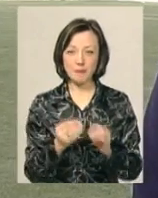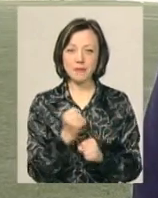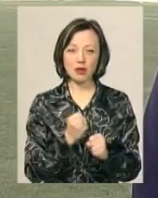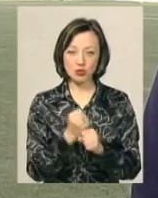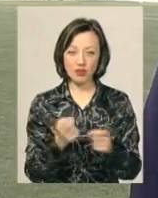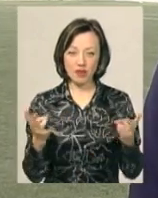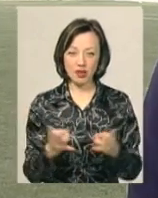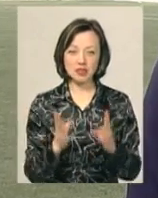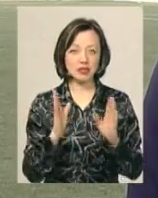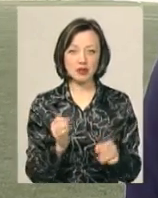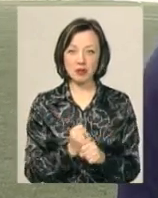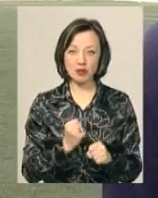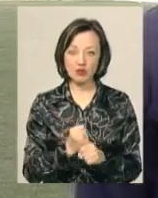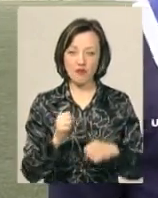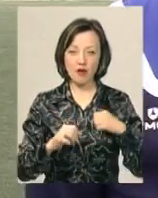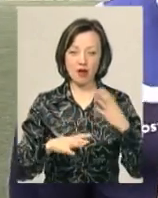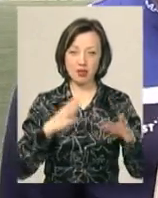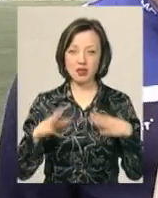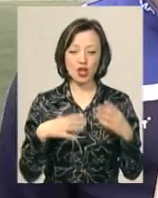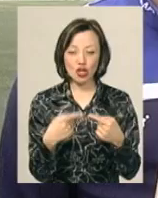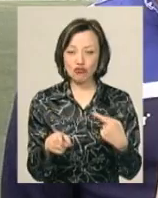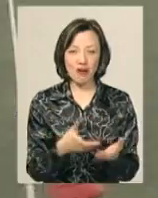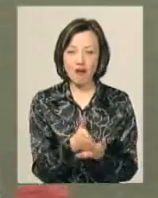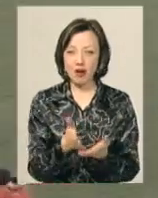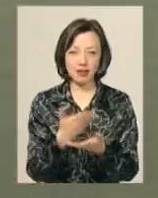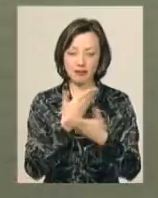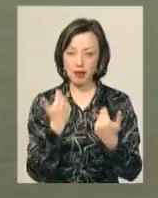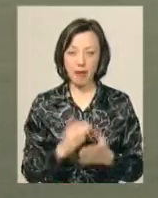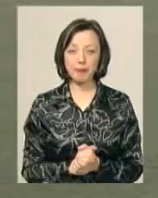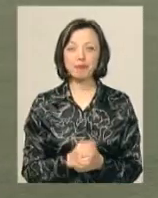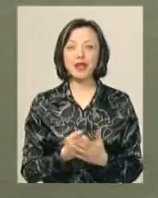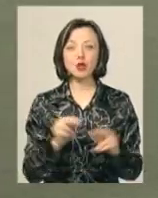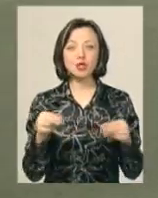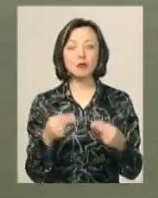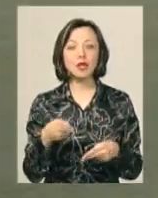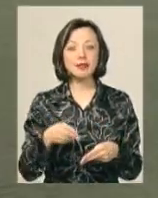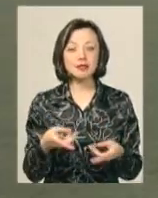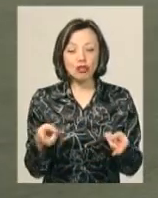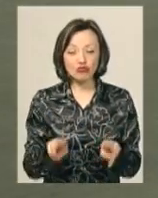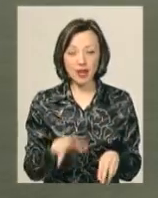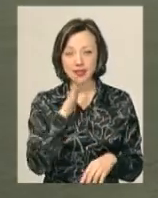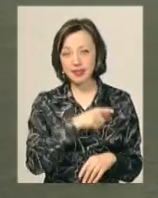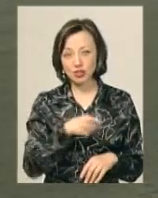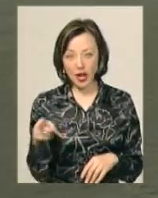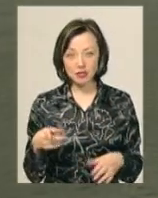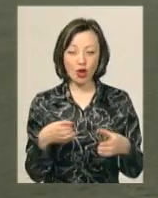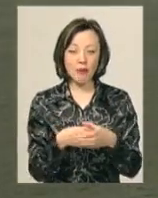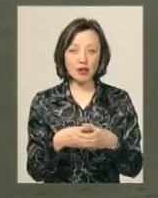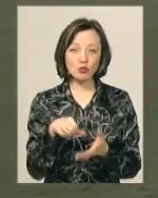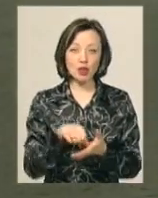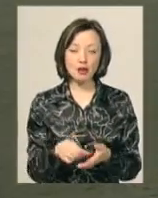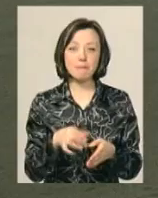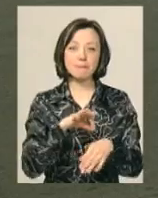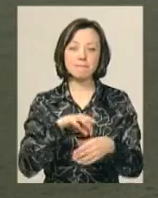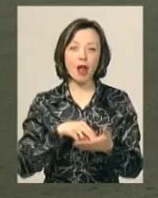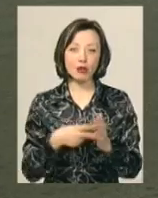працювати. Тільки працювати, інших варіантів нема. До чемпіонату ще залишається час, і команди-учасниці решту міжсезоння планують